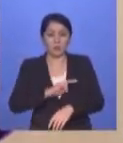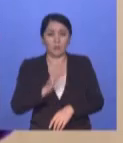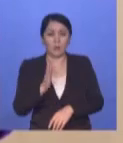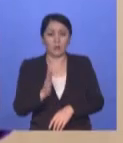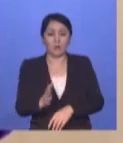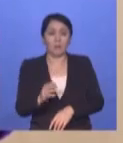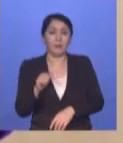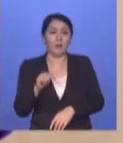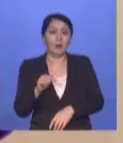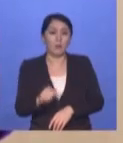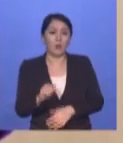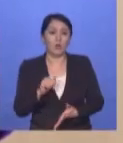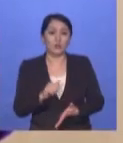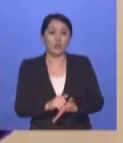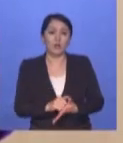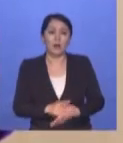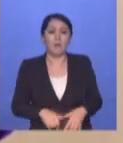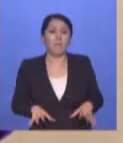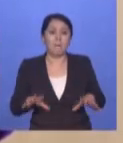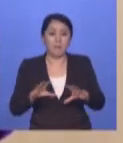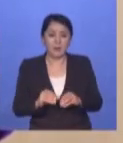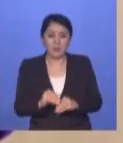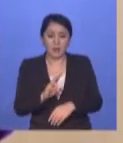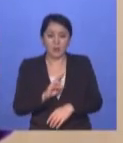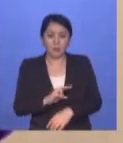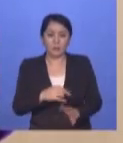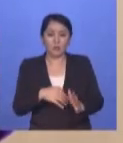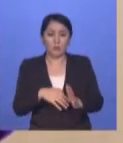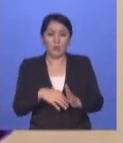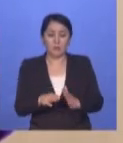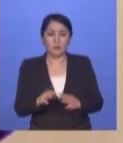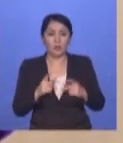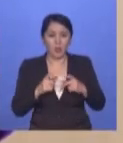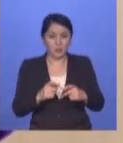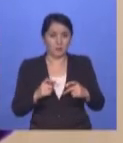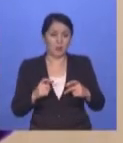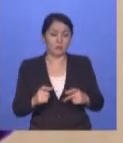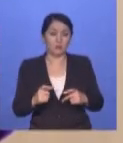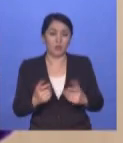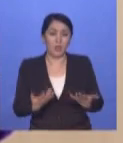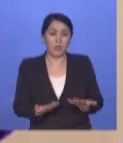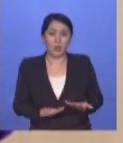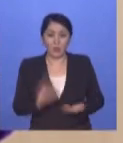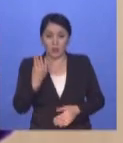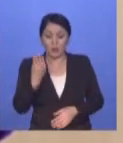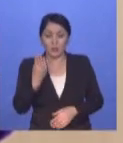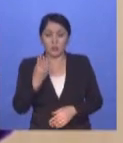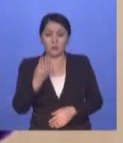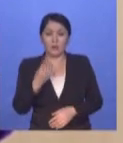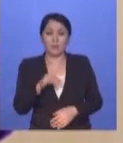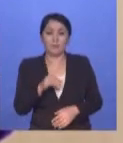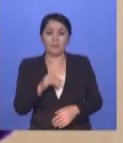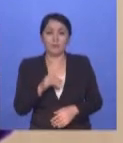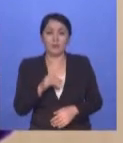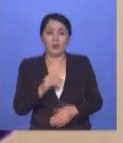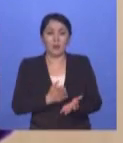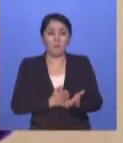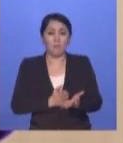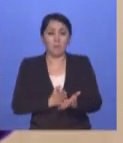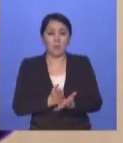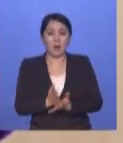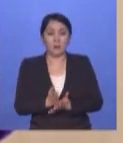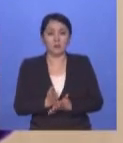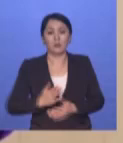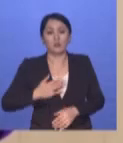Бұл құжат біздің бірлескен жұмысымызды нығайтуға және азаматтарымыздың өмір сүру сапасын жақсартуға бағытталған